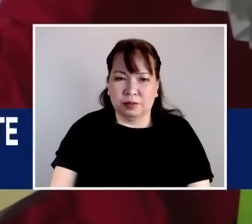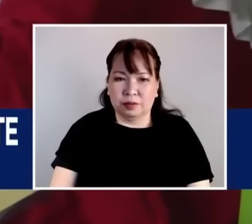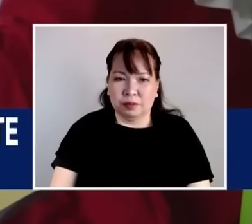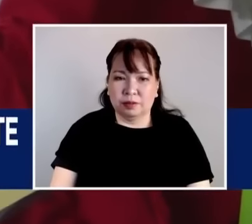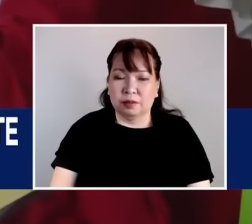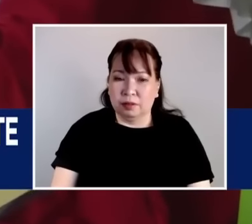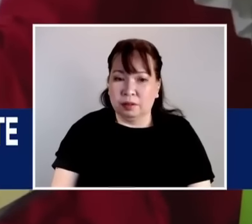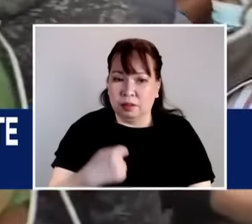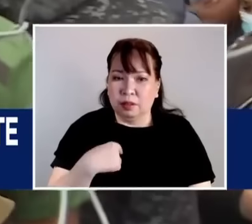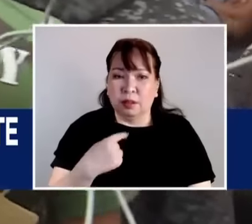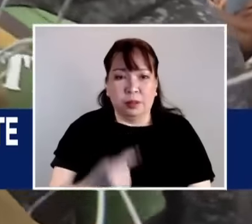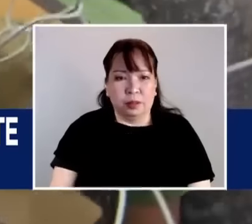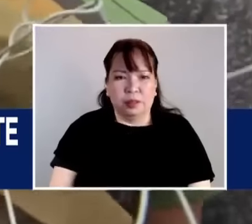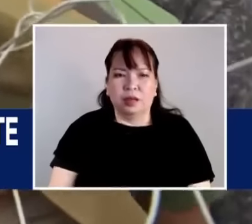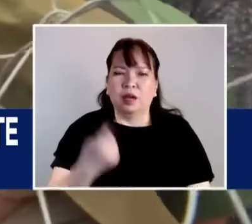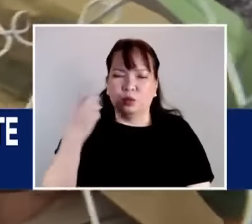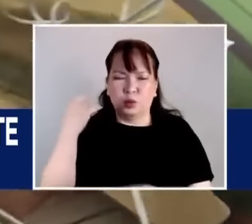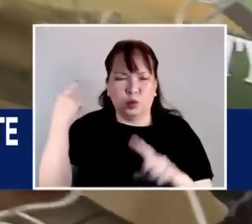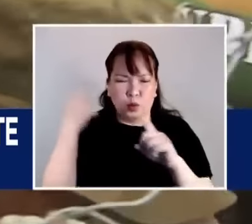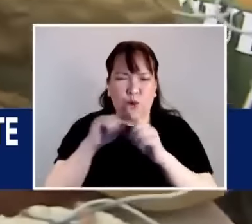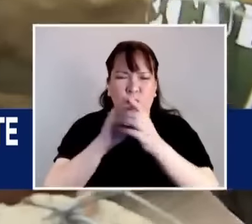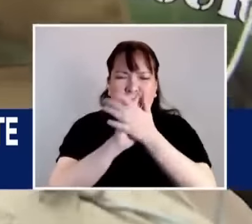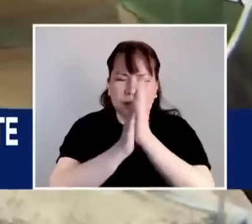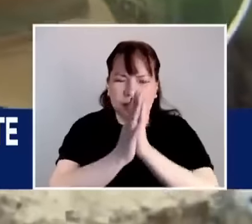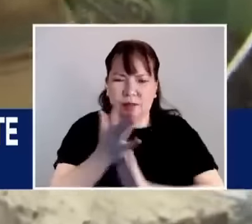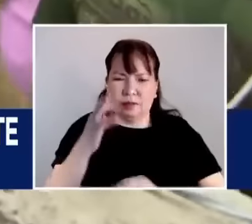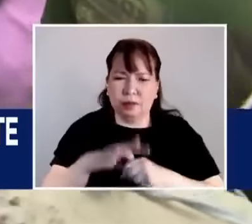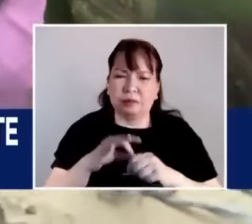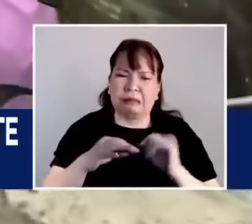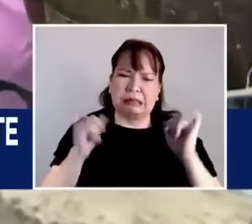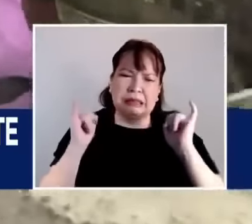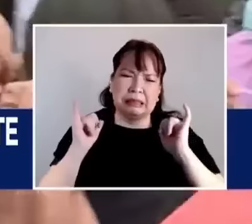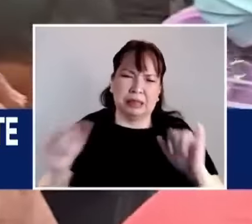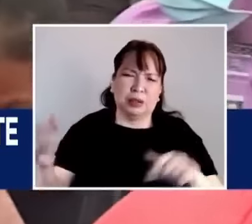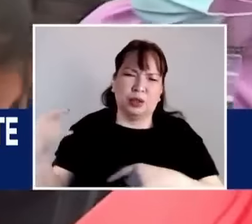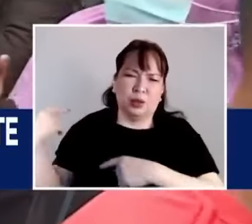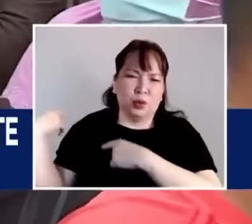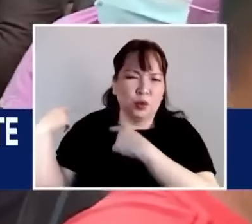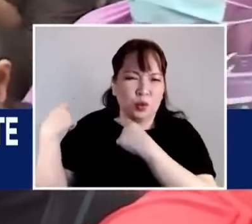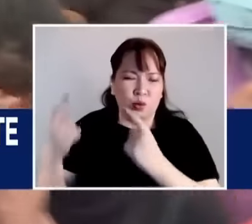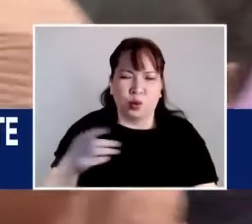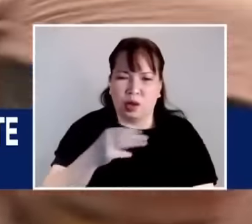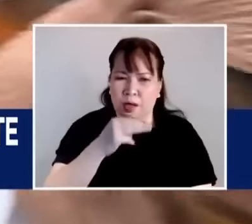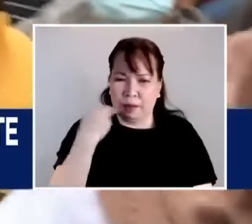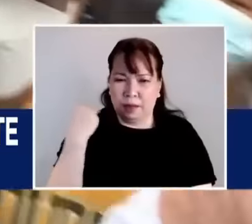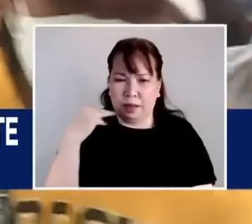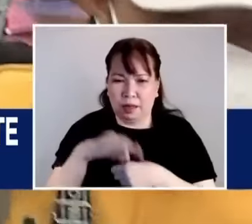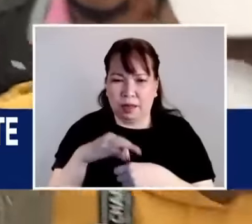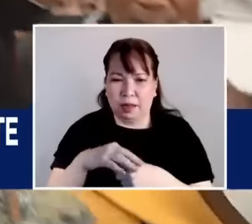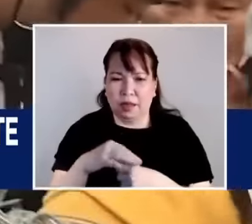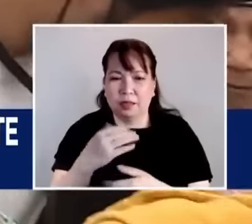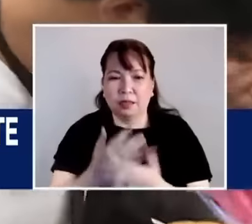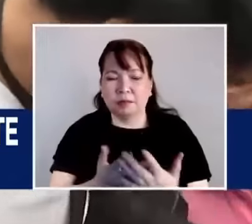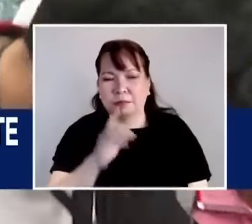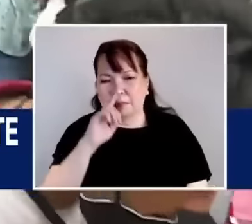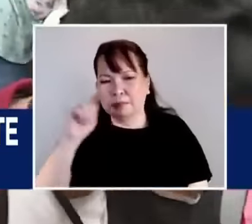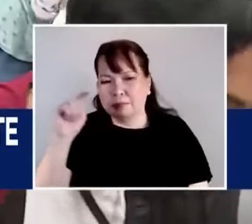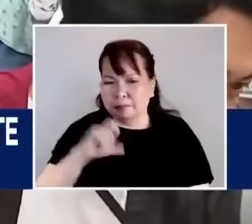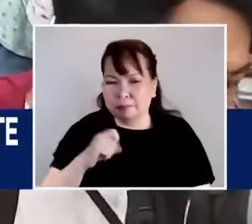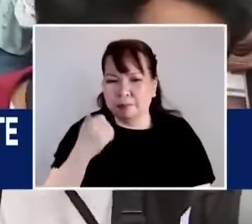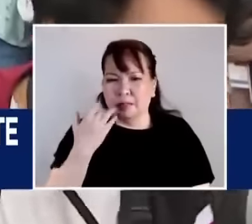Mapayapang halalan ang inasam pero nauwi sa dating gawi ang halalan sa Marawi. Naging sakripisyo ang pagboto sa mga lugar gaya